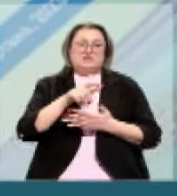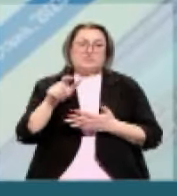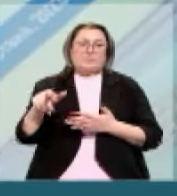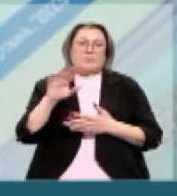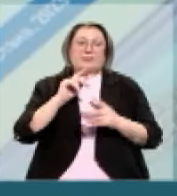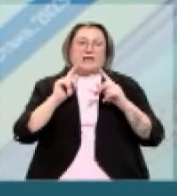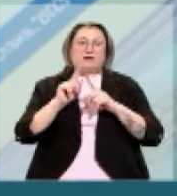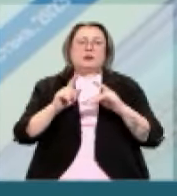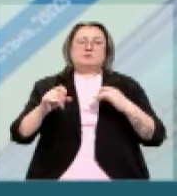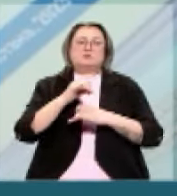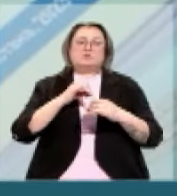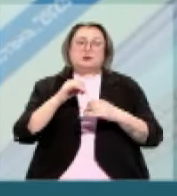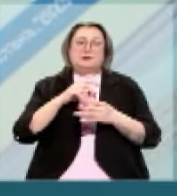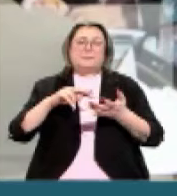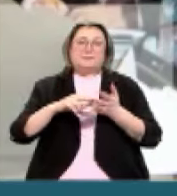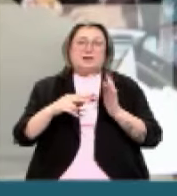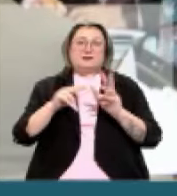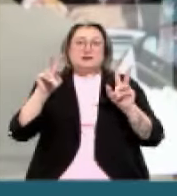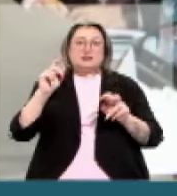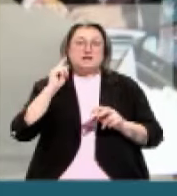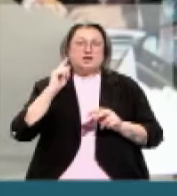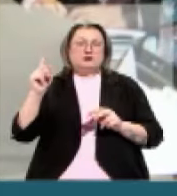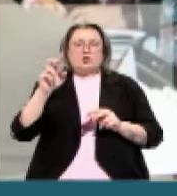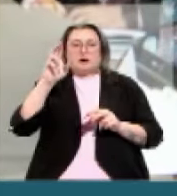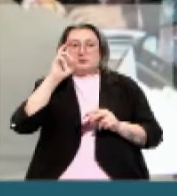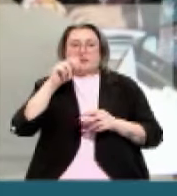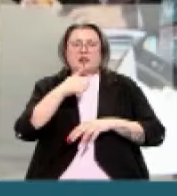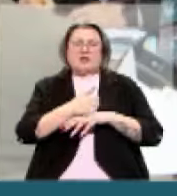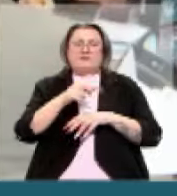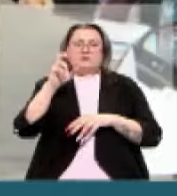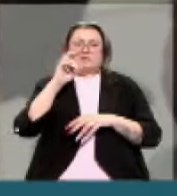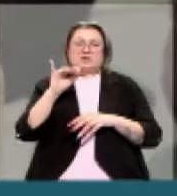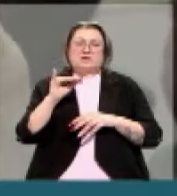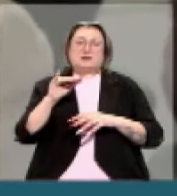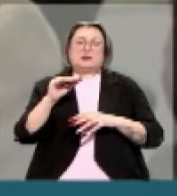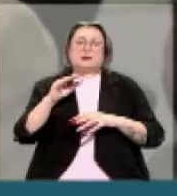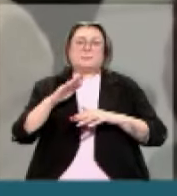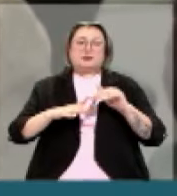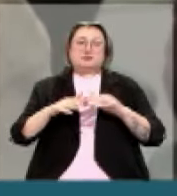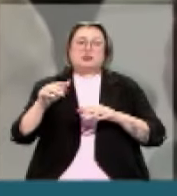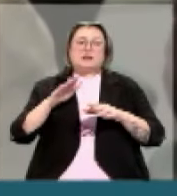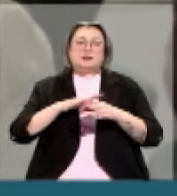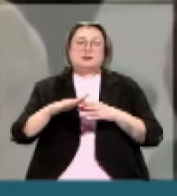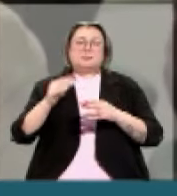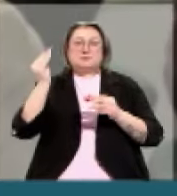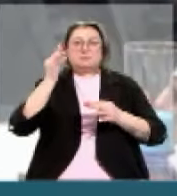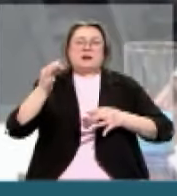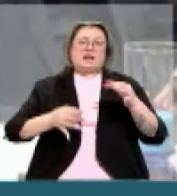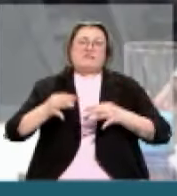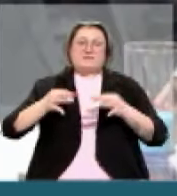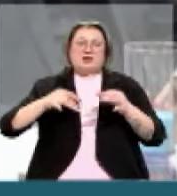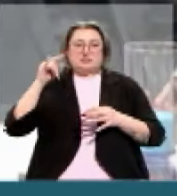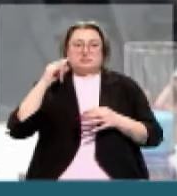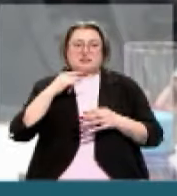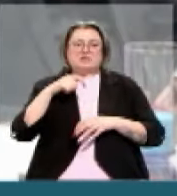мемлекет басшысының халық үніне құлақ асатын мемлекет тұжырымдамасы мен әділетті Қазақстан қағидаттарын іс жүзінде іске асыру жайы да